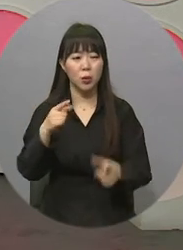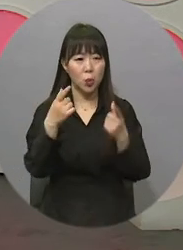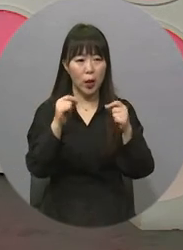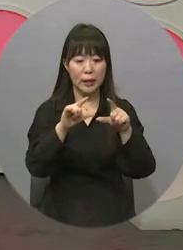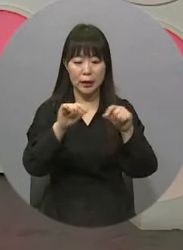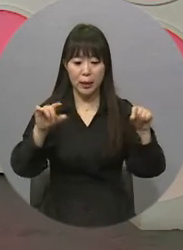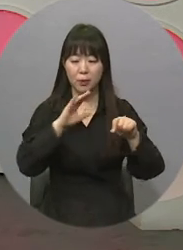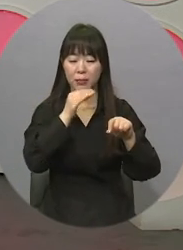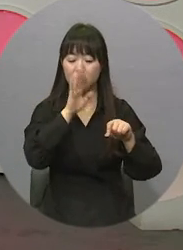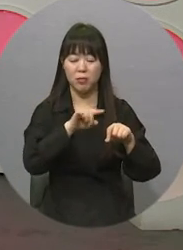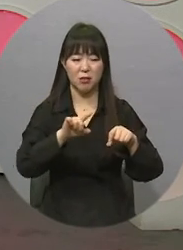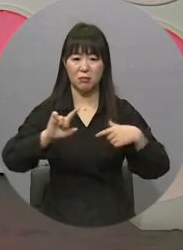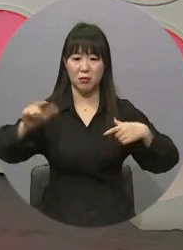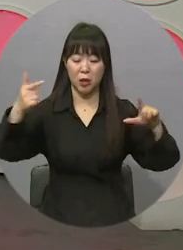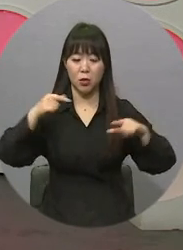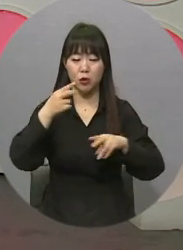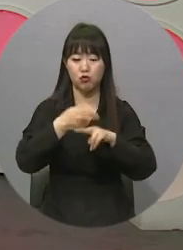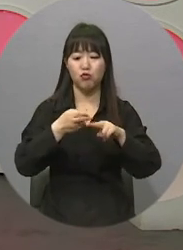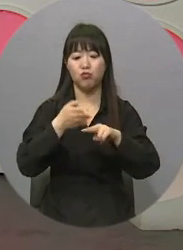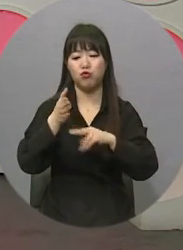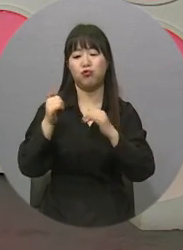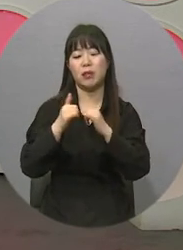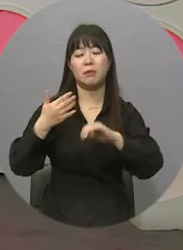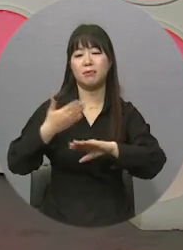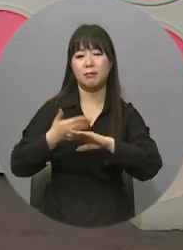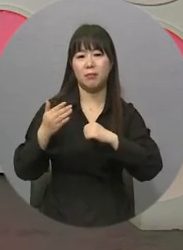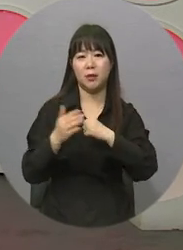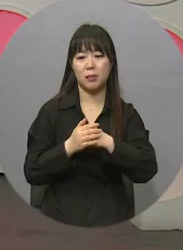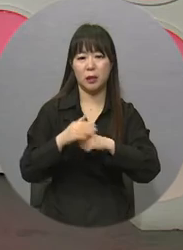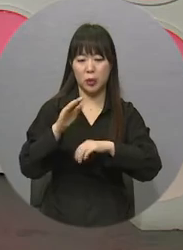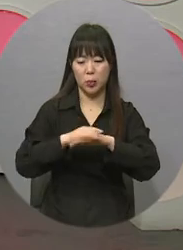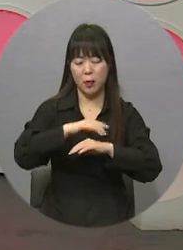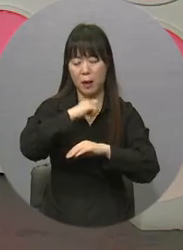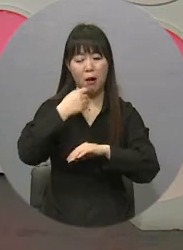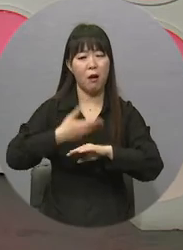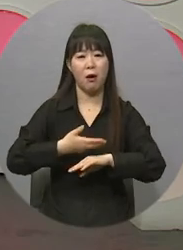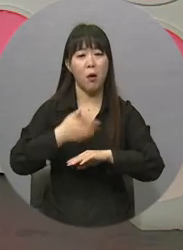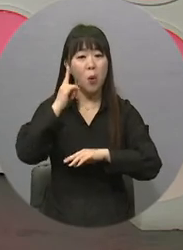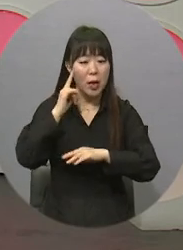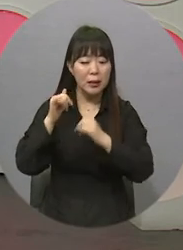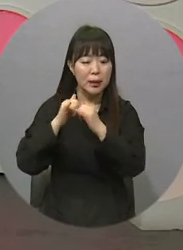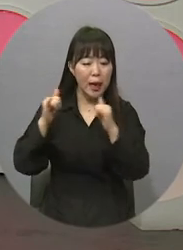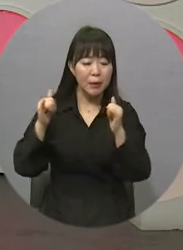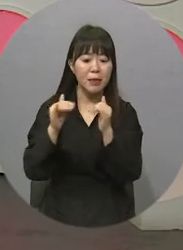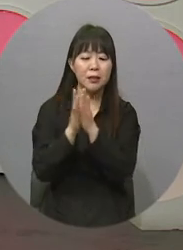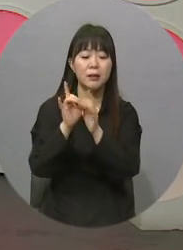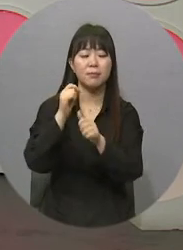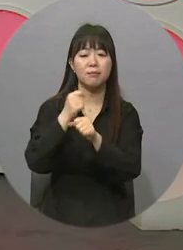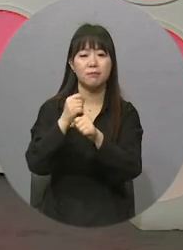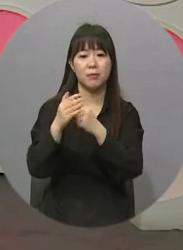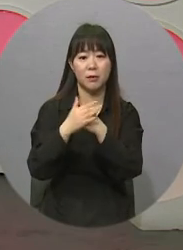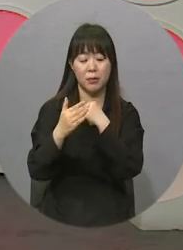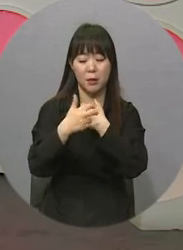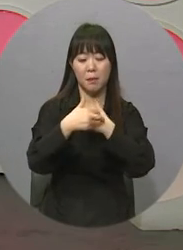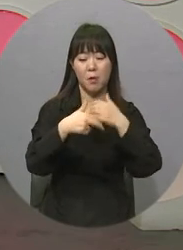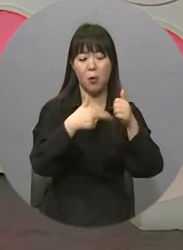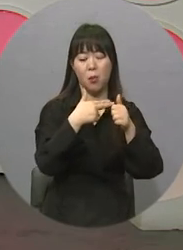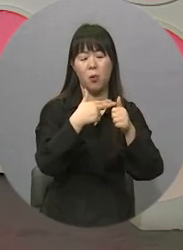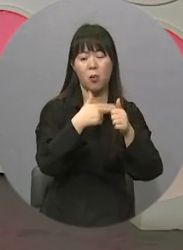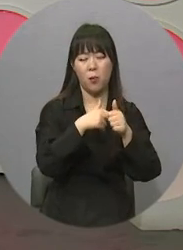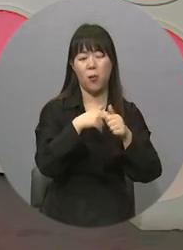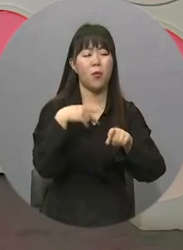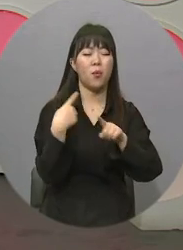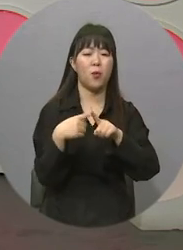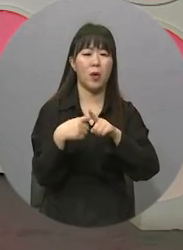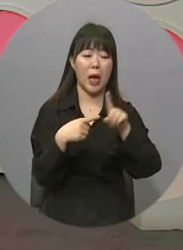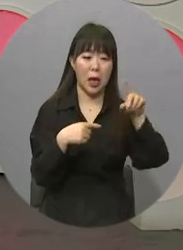거여도. 재료여도. 자, 근데 주방장이 틀려서 그래요. 음식 솜씨가 틀려요. 그렇죠. 사람이 하는 일이니까. 그렇죠. 의사도 마찬가지예요. 병원도 마찬가지예요. 맞아요, 한